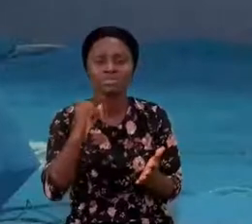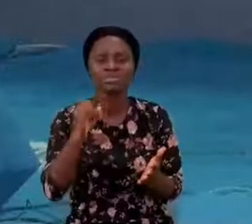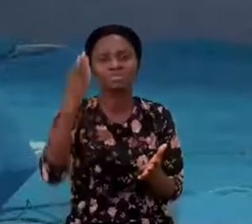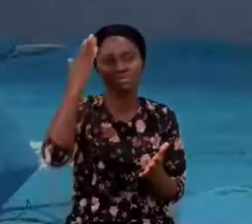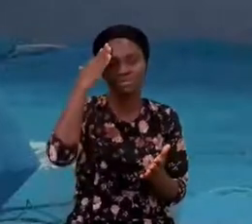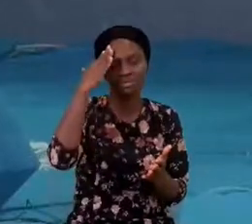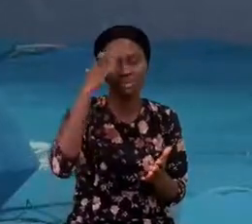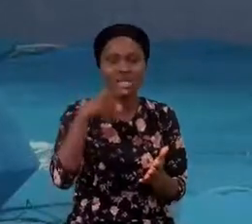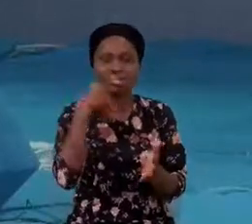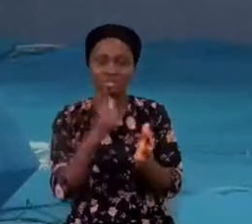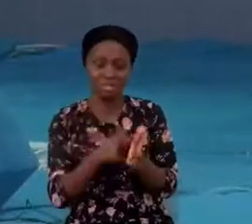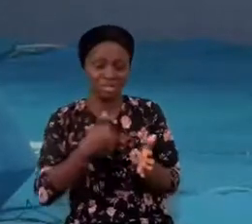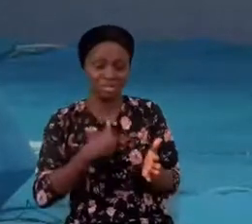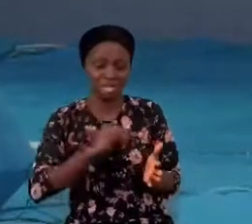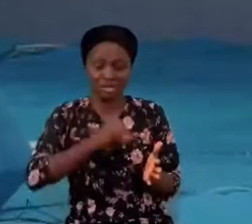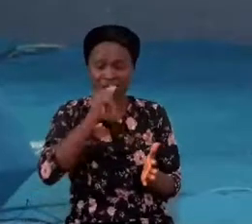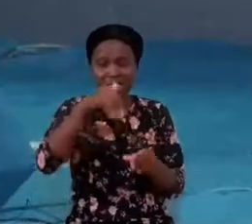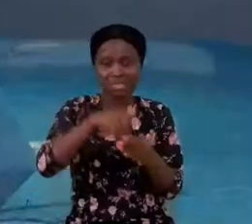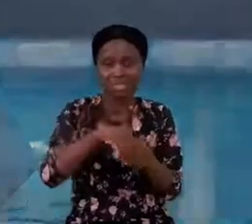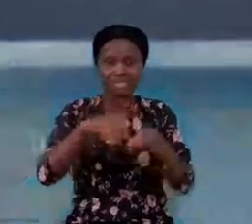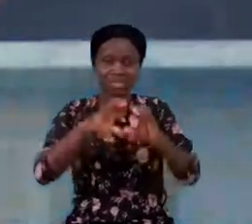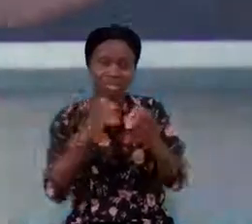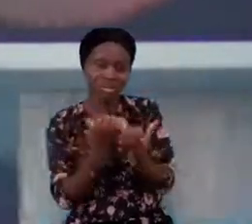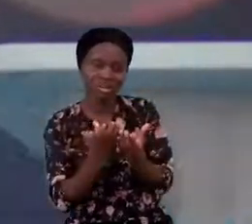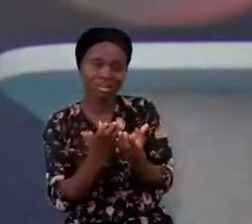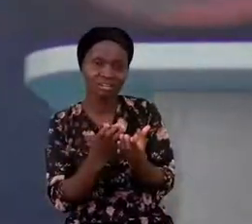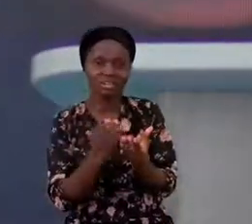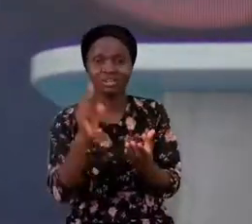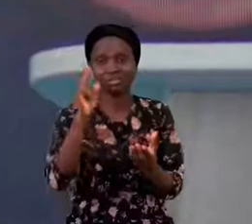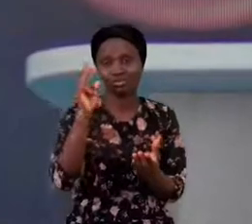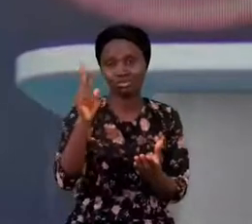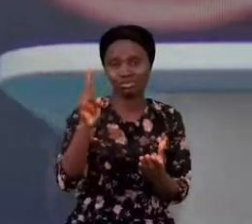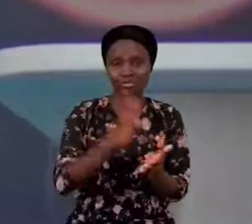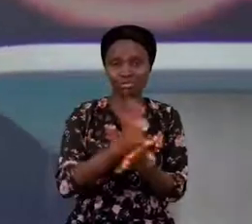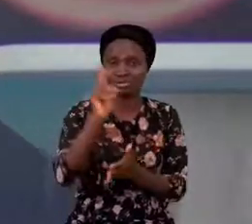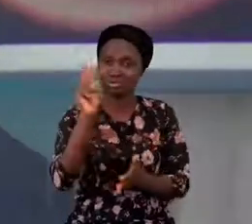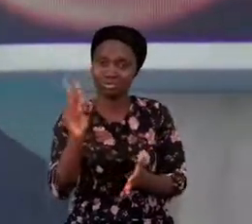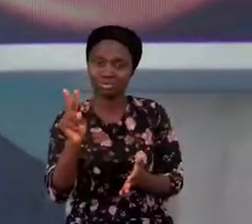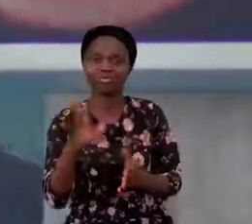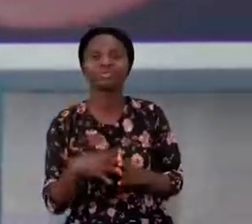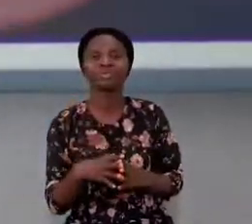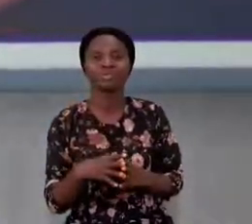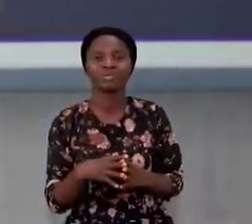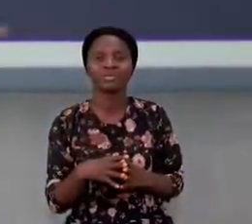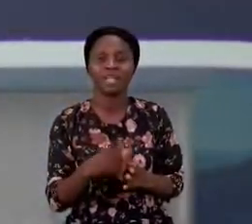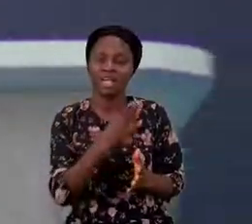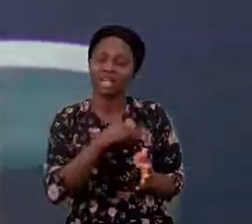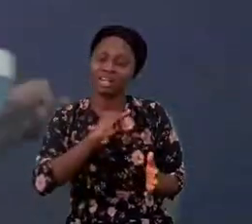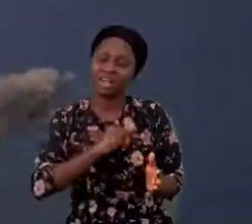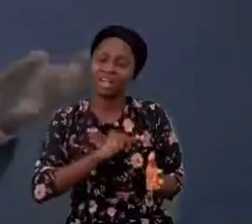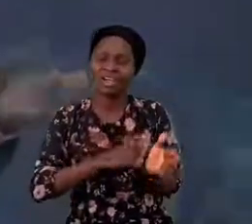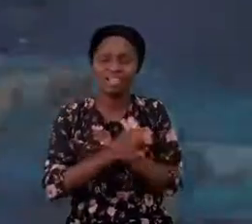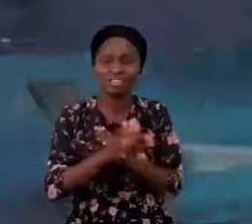niveau 2, ce que je cherche est dans cette classe. Maintenant, tu es au premier cycle, tu dis, ah, j'ai la connaissance,